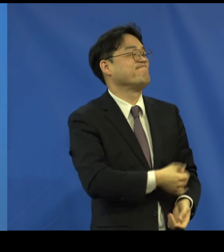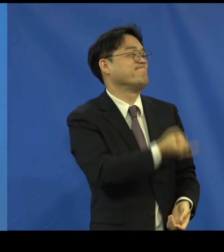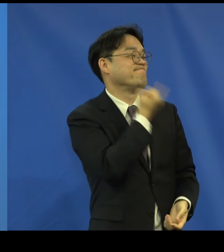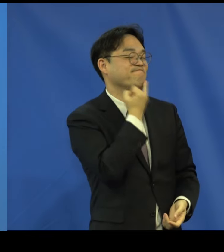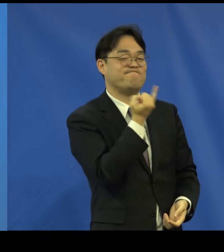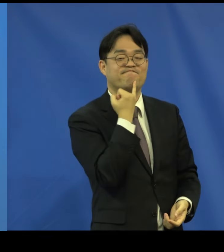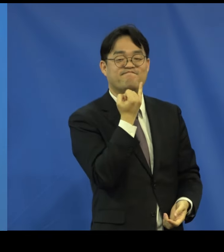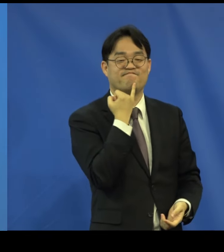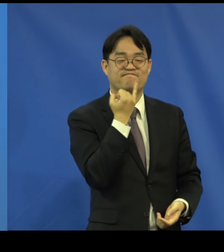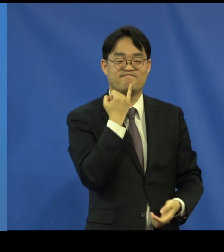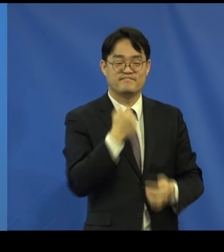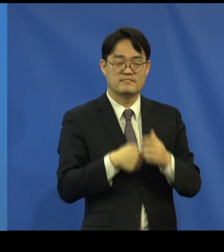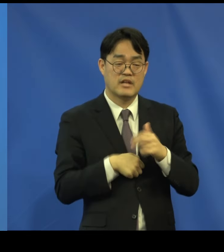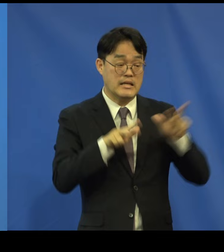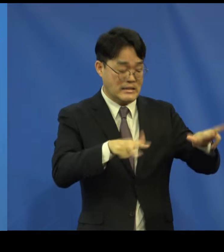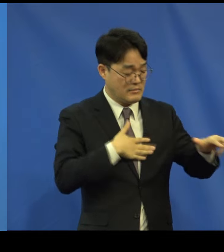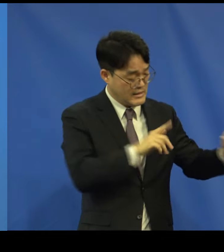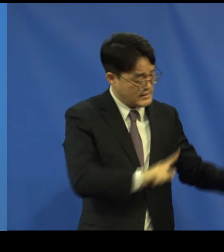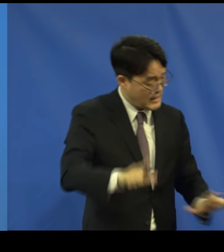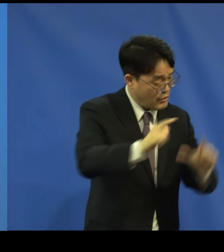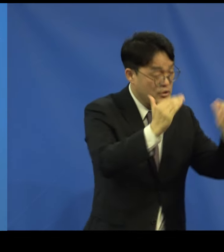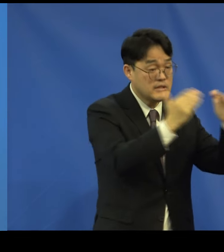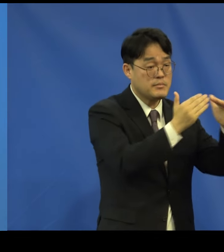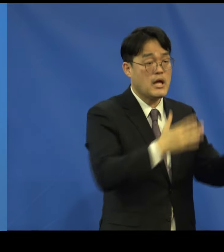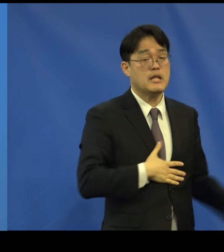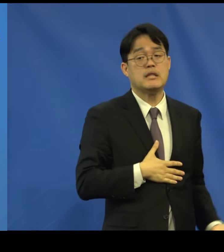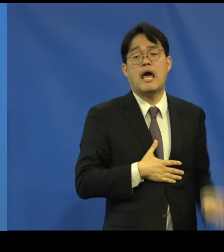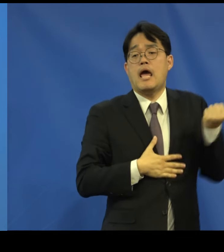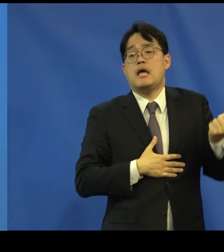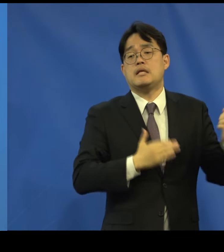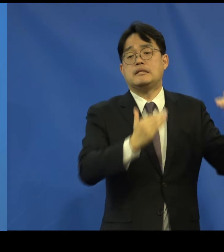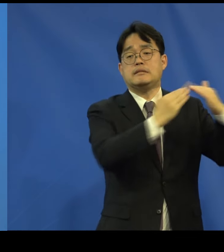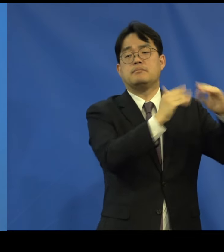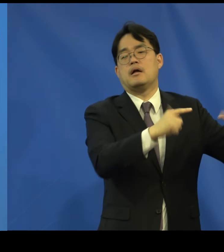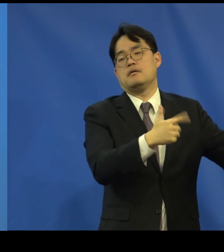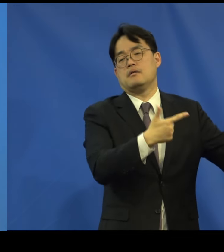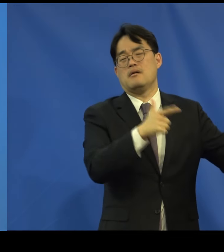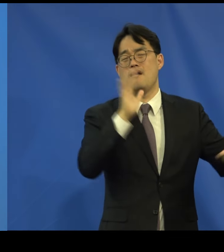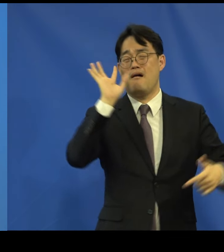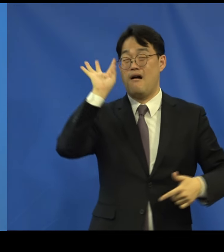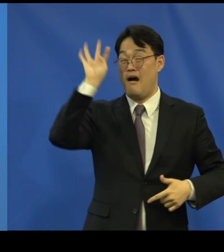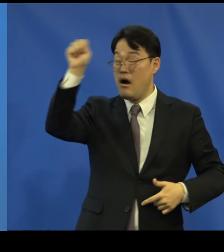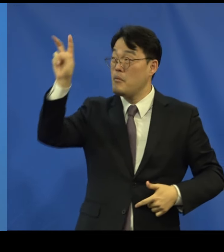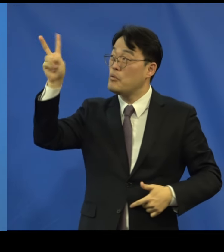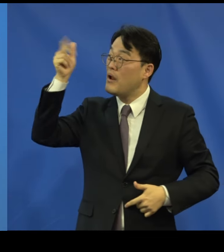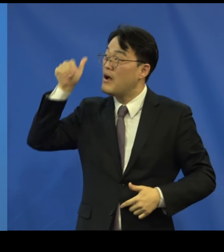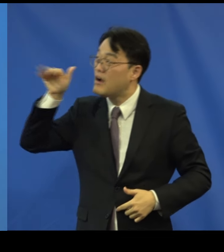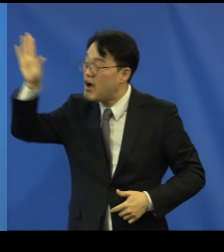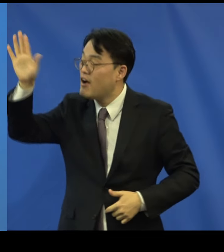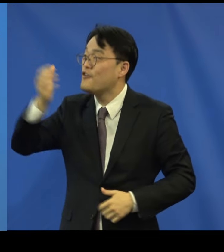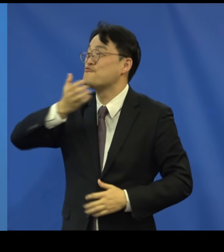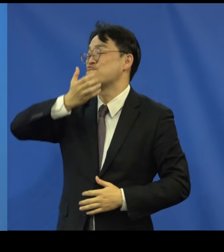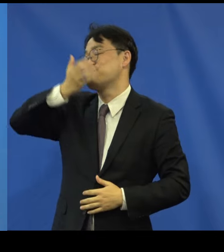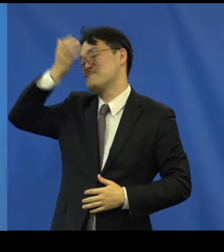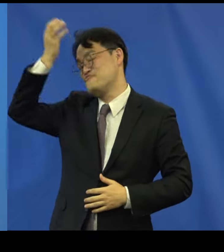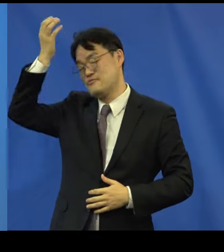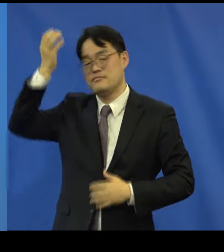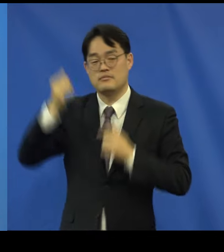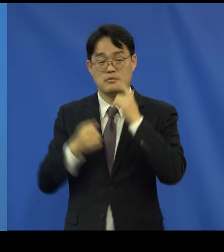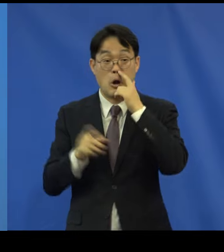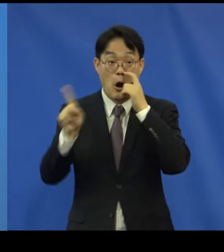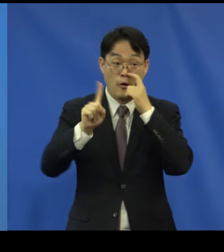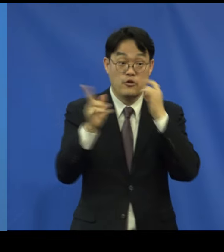지금 살고 있는 집은 내 집이 아니에요. 어떤 분은 그토록 그리던 집에 들어갈 날을 꿈꾸며 살았는데 그 집에 들어가기 직전에 병으로